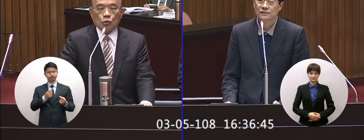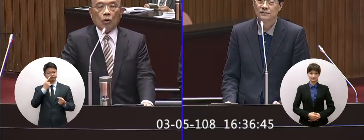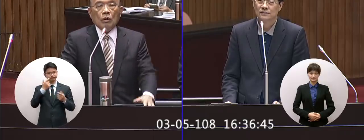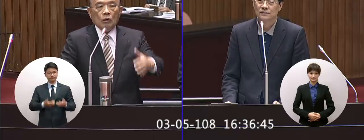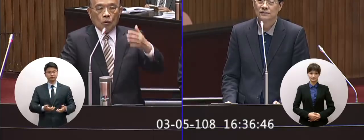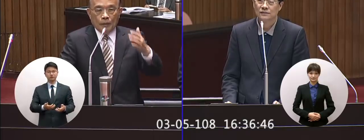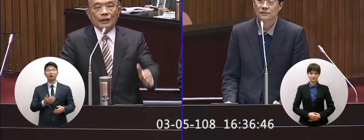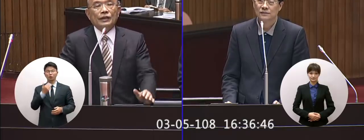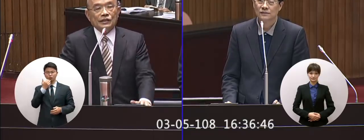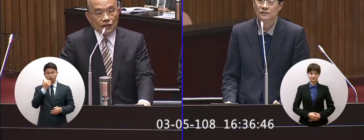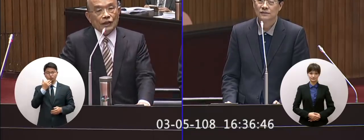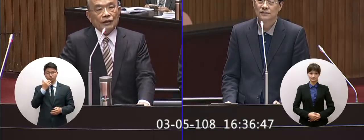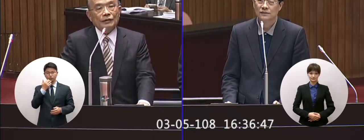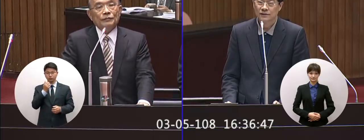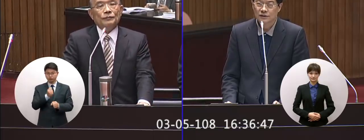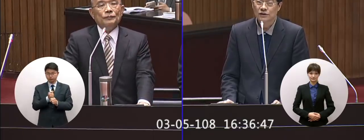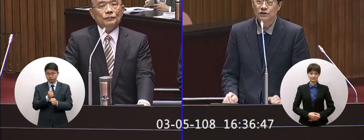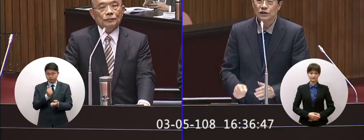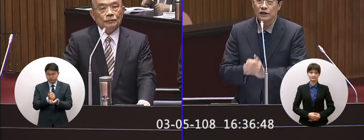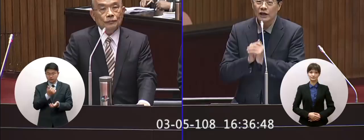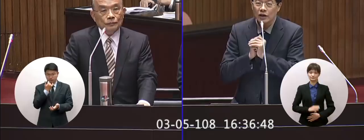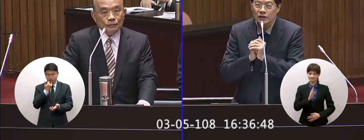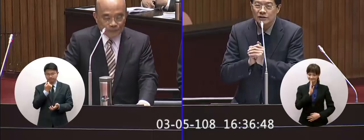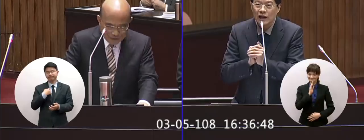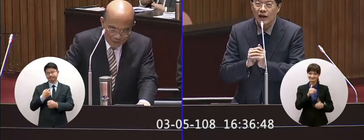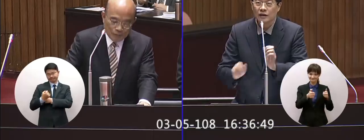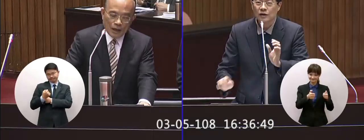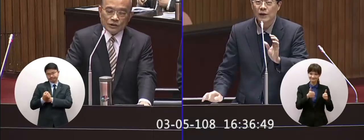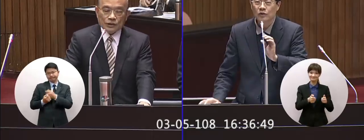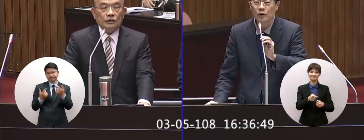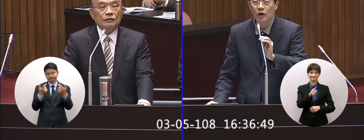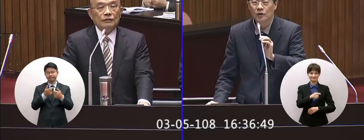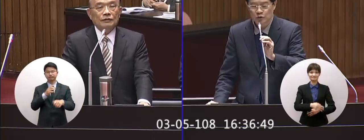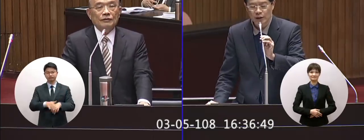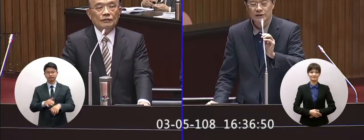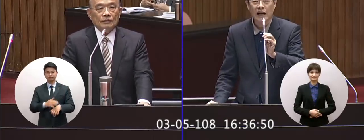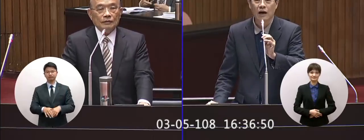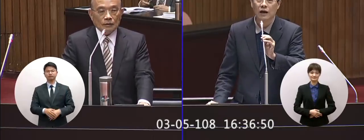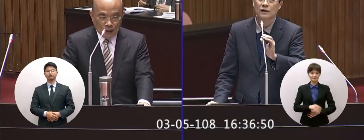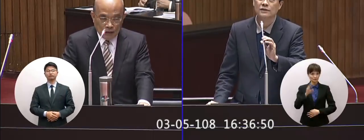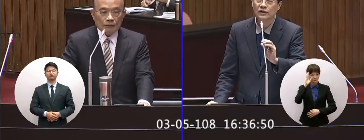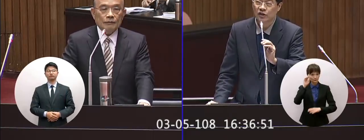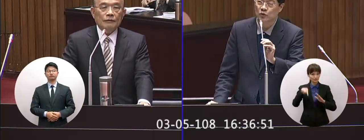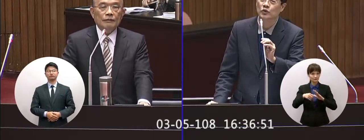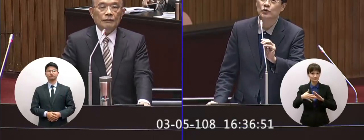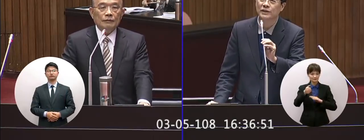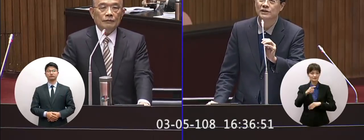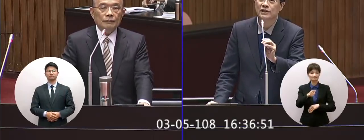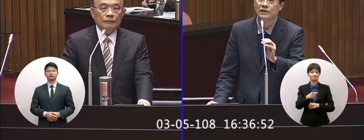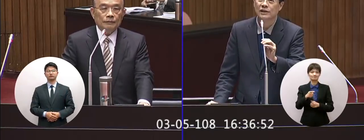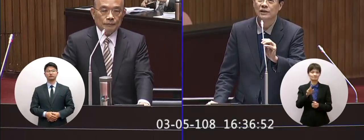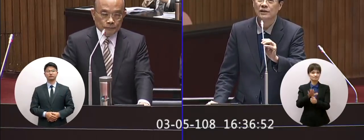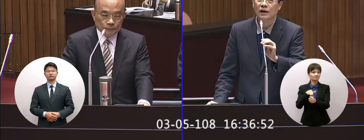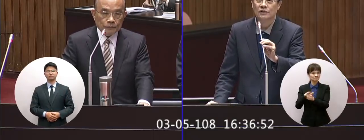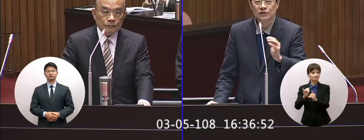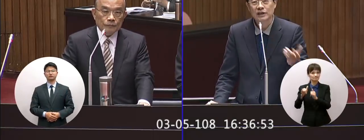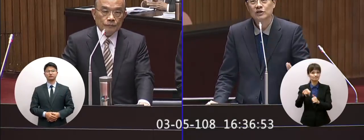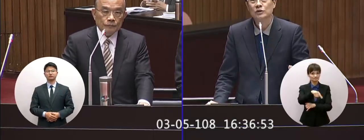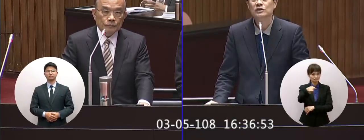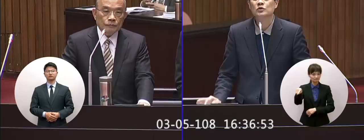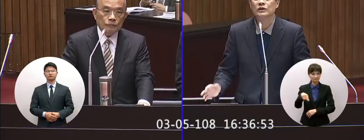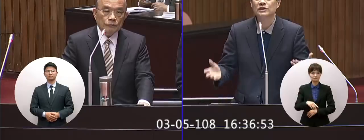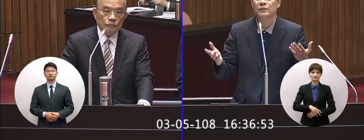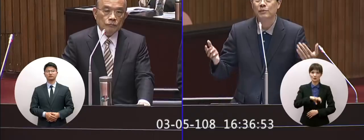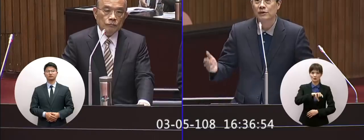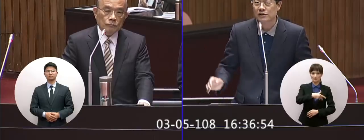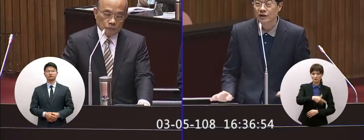来做，我们一定尽力。 是，谢谢老县长，拜托苏院长哈，能体恤民情啊，这个自